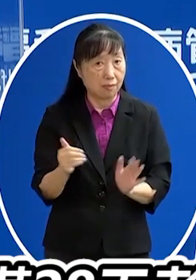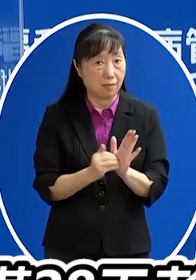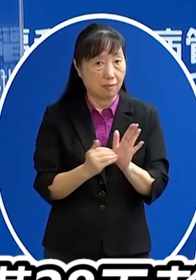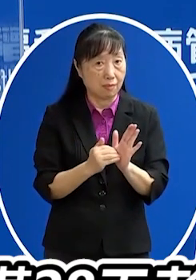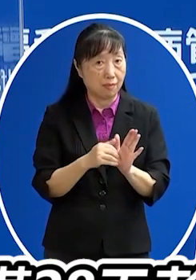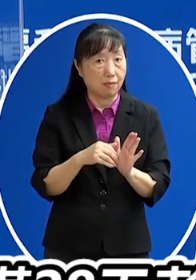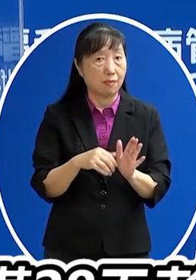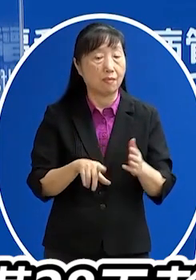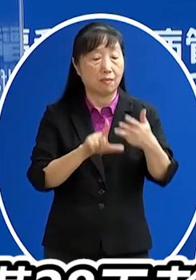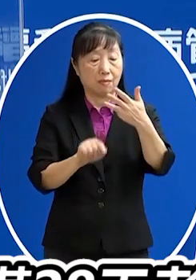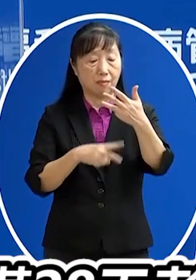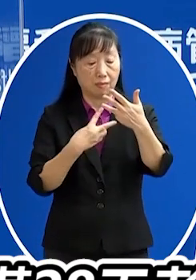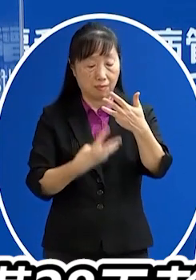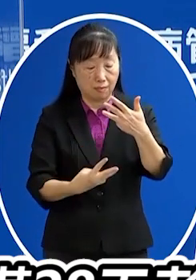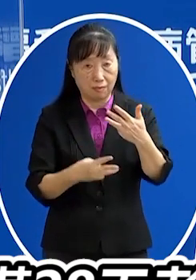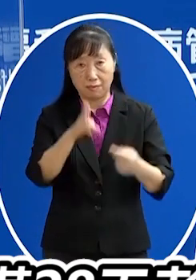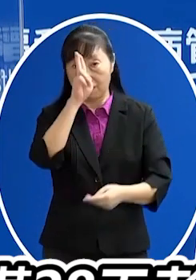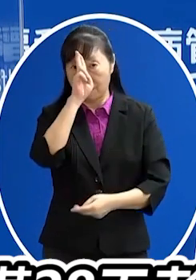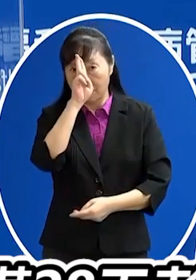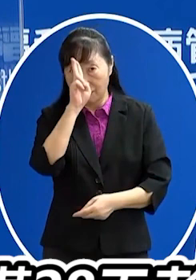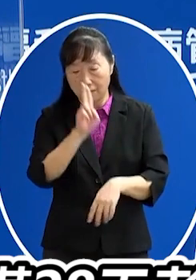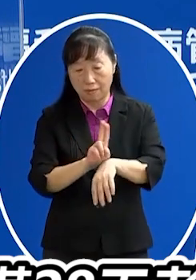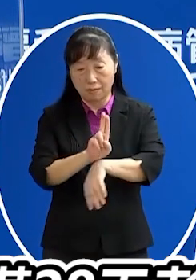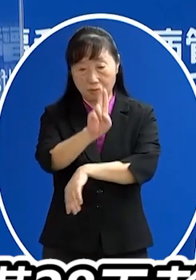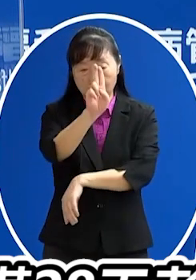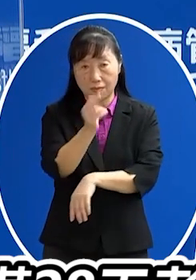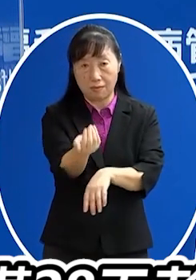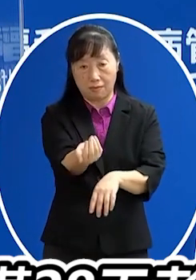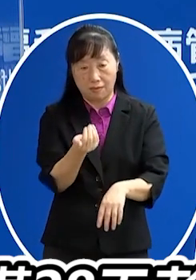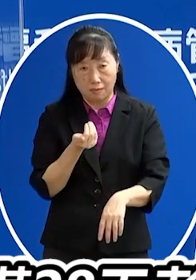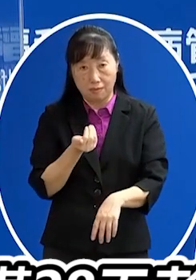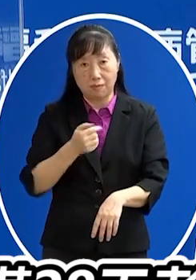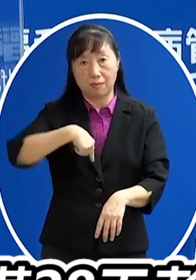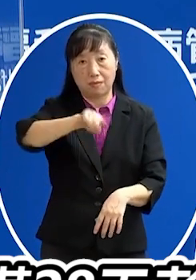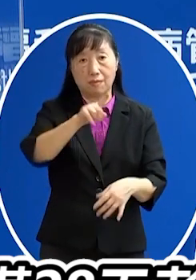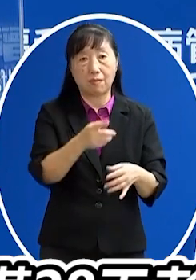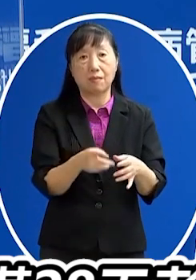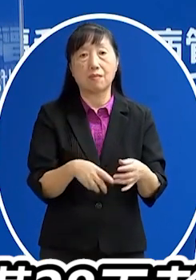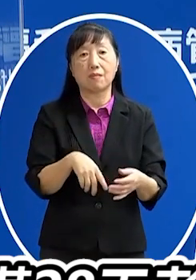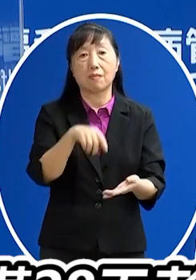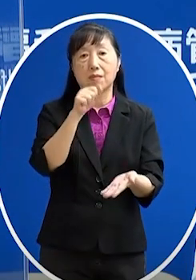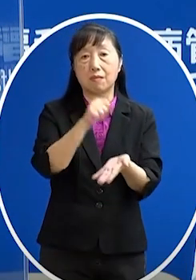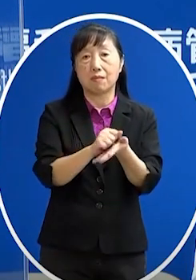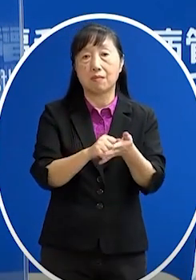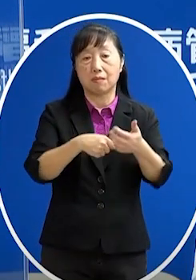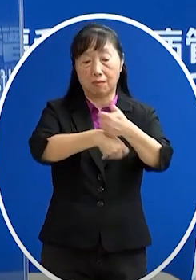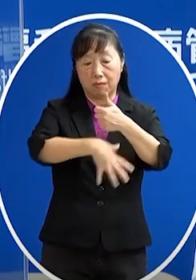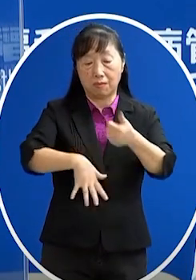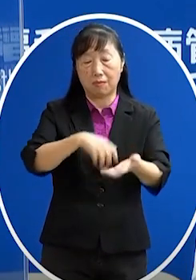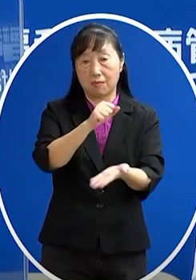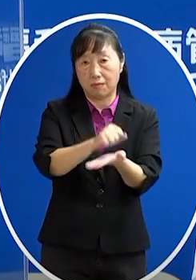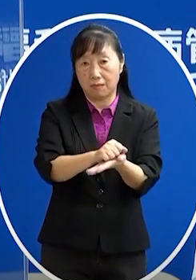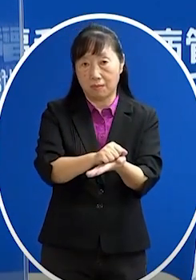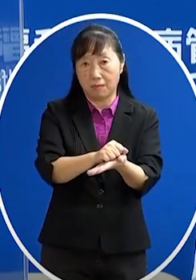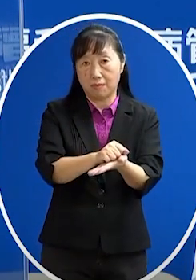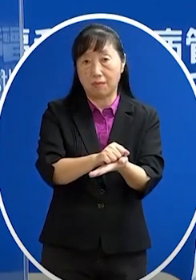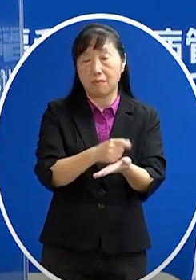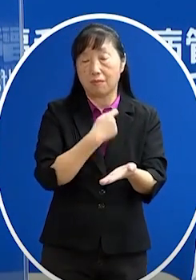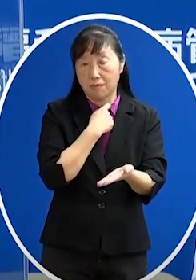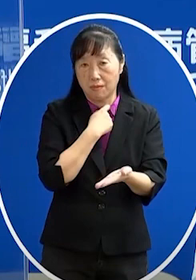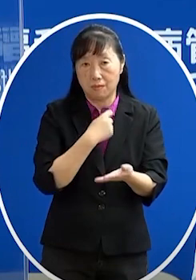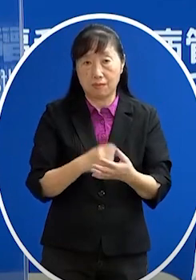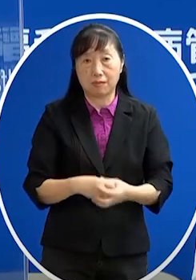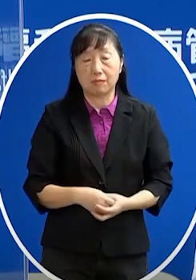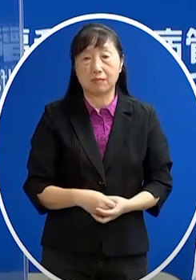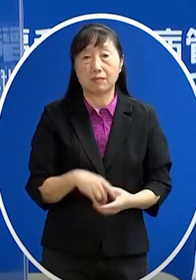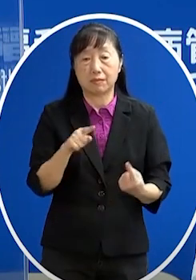于8月3号中午12点前，好，尽速完成意愿登记。好，大家知道我们前段时间有